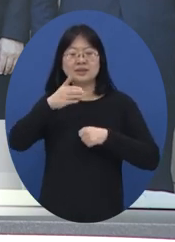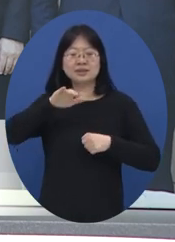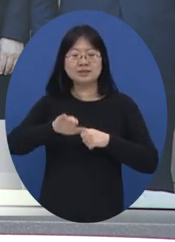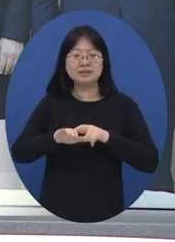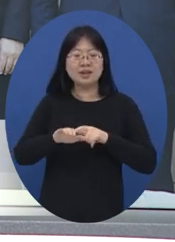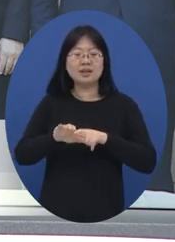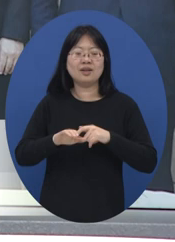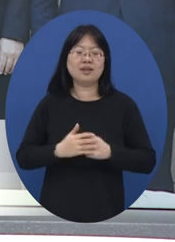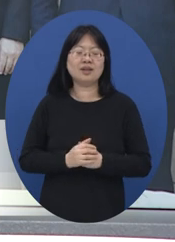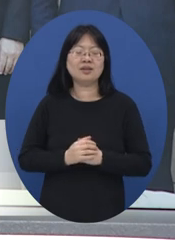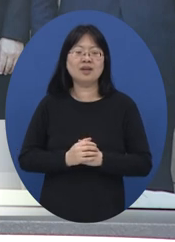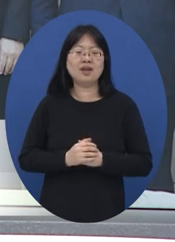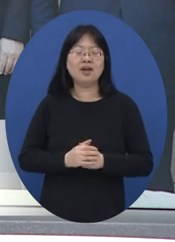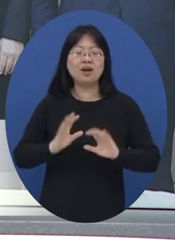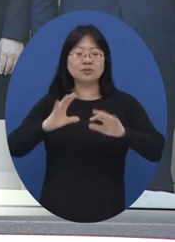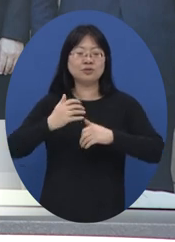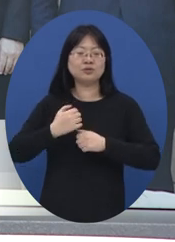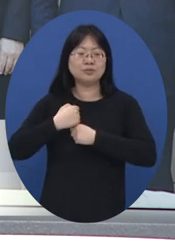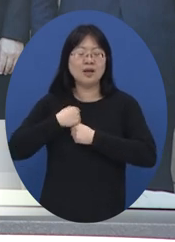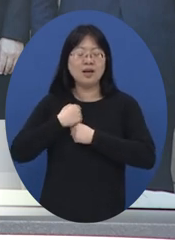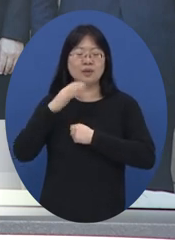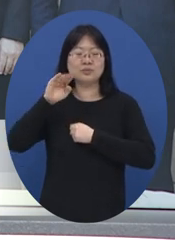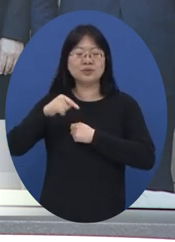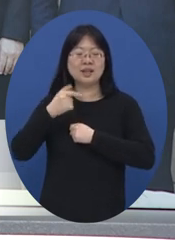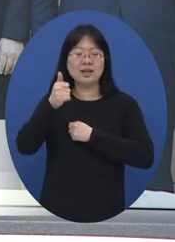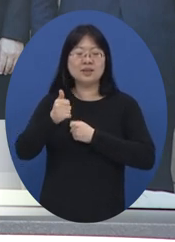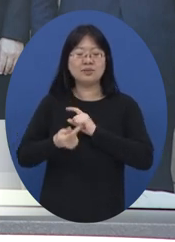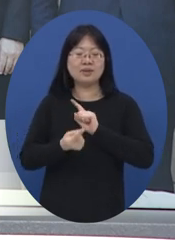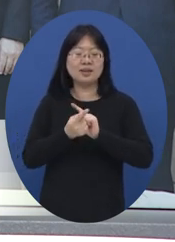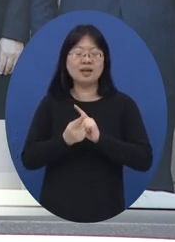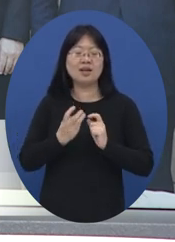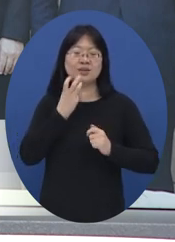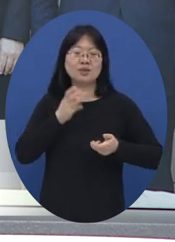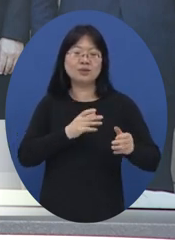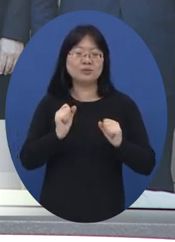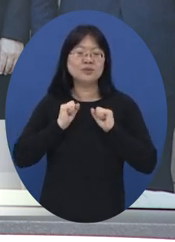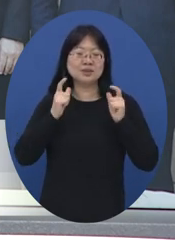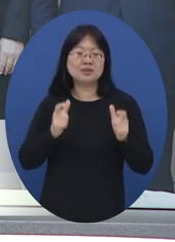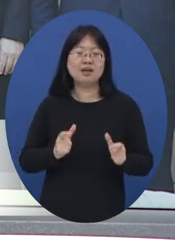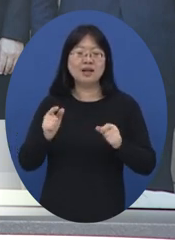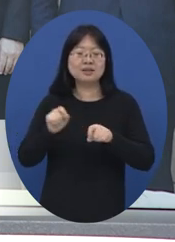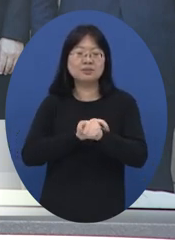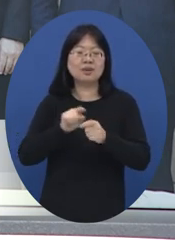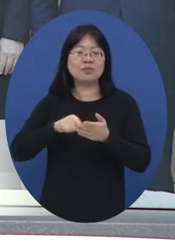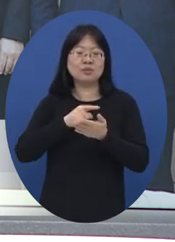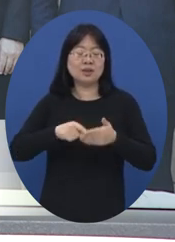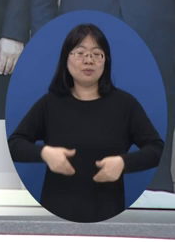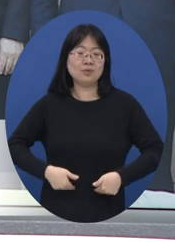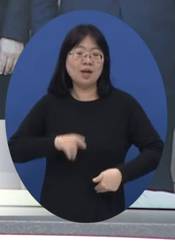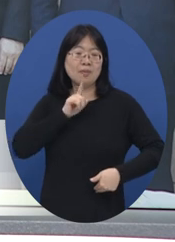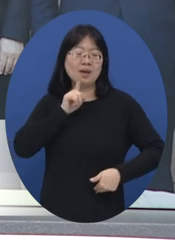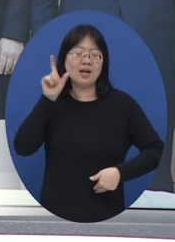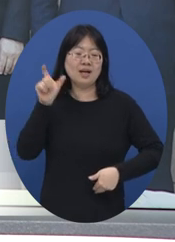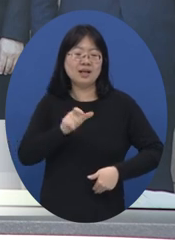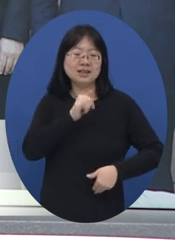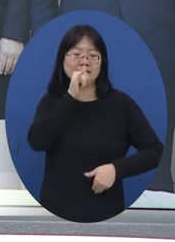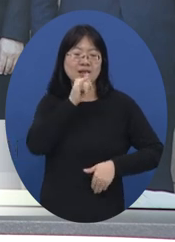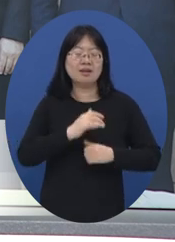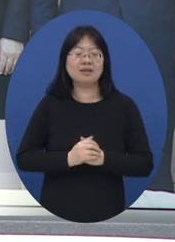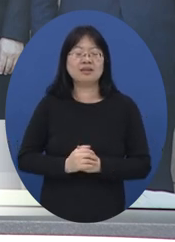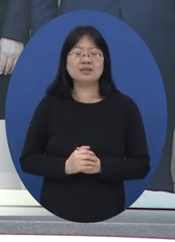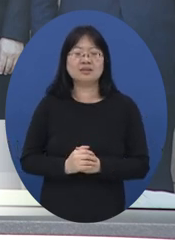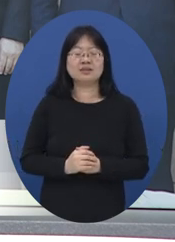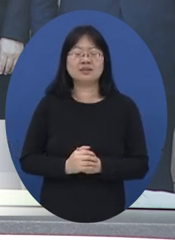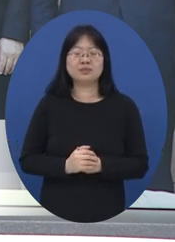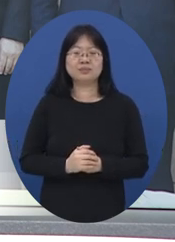국방부 장관을 만나 국가 안보를 위해 희생한 경기 북부 지역에 특별한 보상이 필요하다고 강조했습니다. 경기 북부